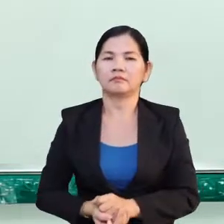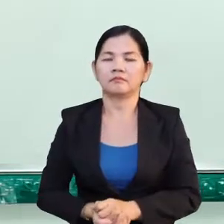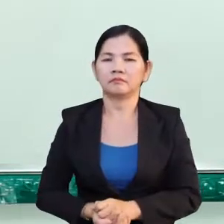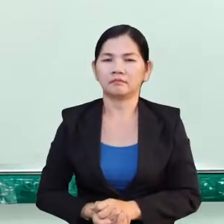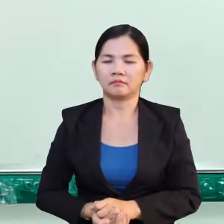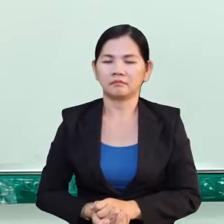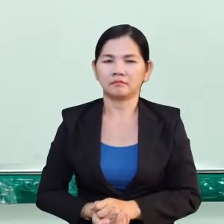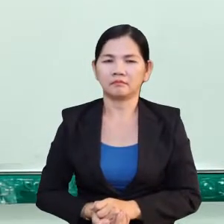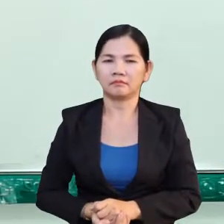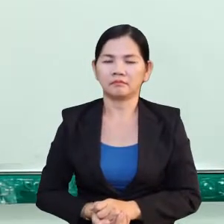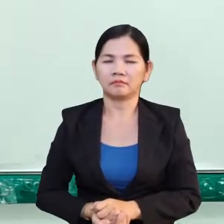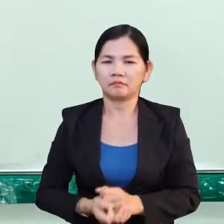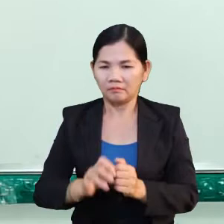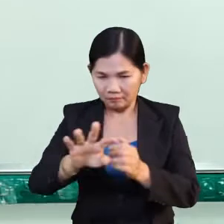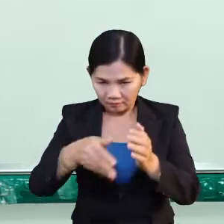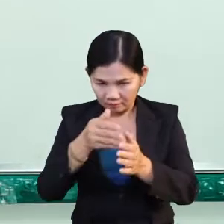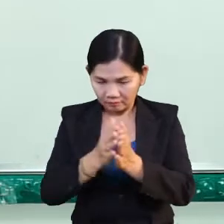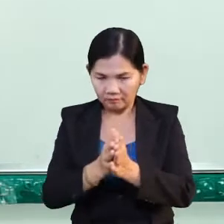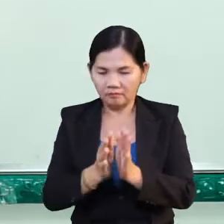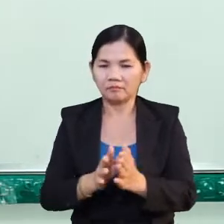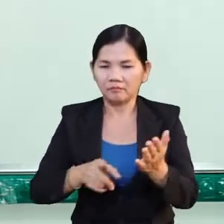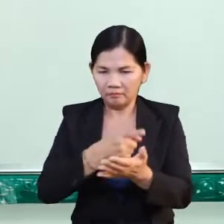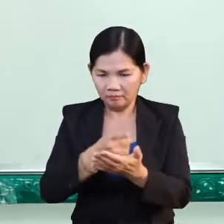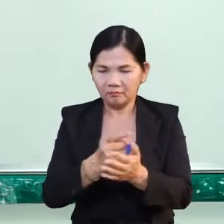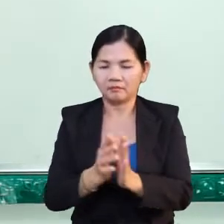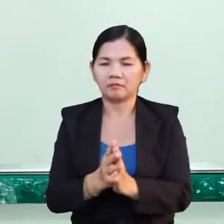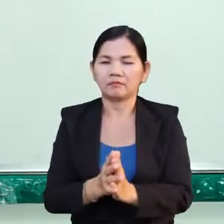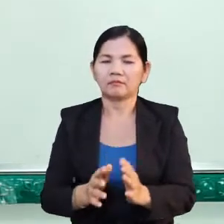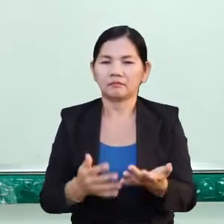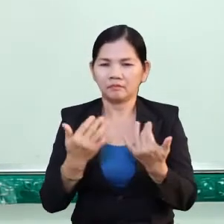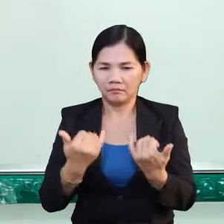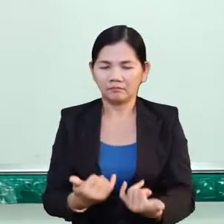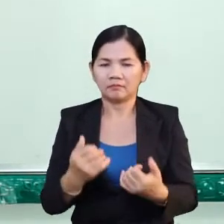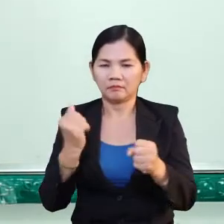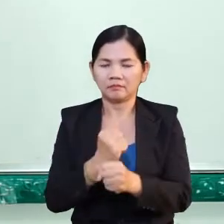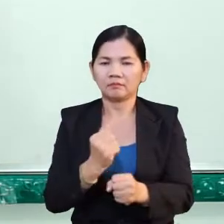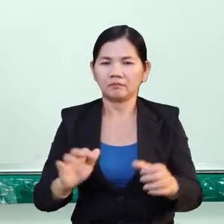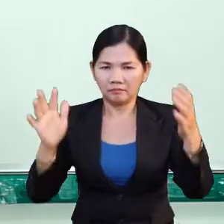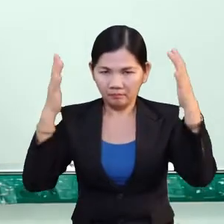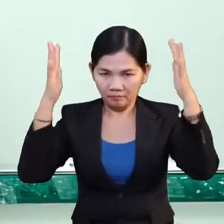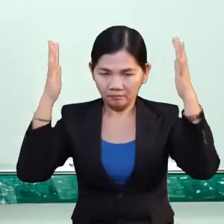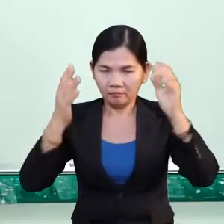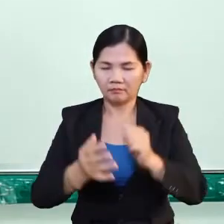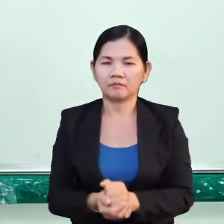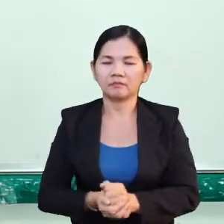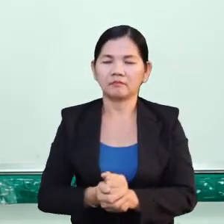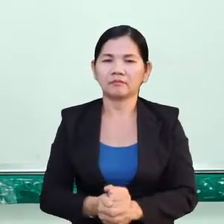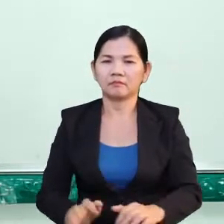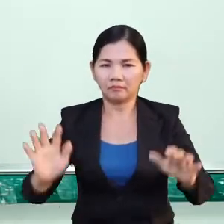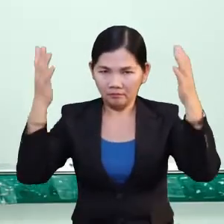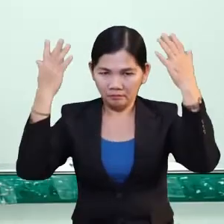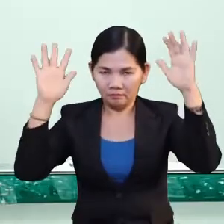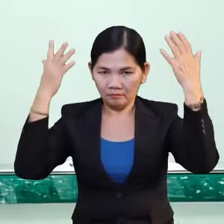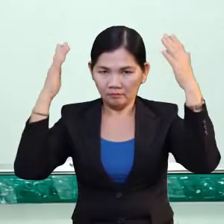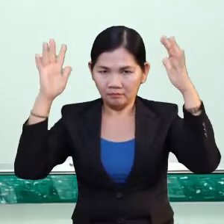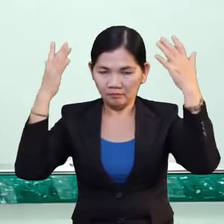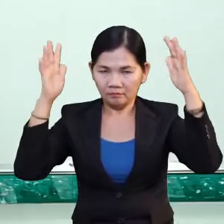ក្តារខៀនចាអញ្ចឹងអរគុណកូនកូនដែលបានចូលរួមឆ្លើយនឹងសំណួររបស់អ្នកគ្រូកូនតែដៃម្ដងកូន2ដ